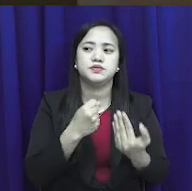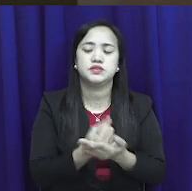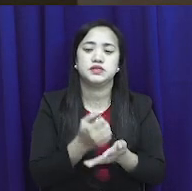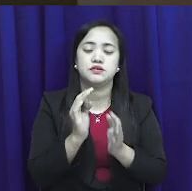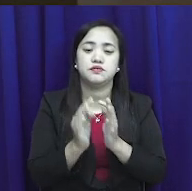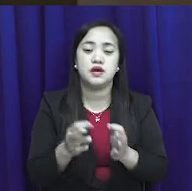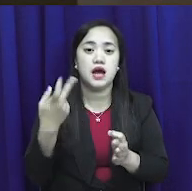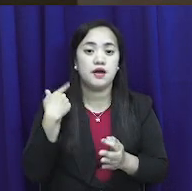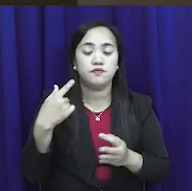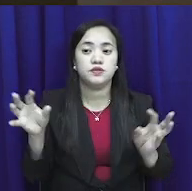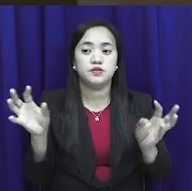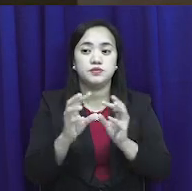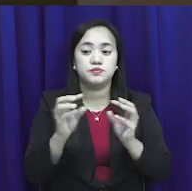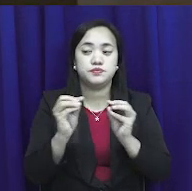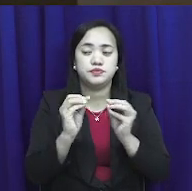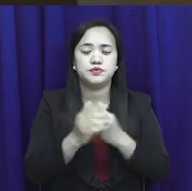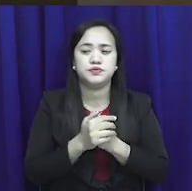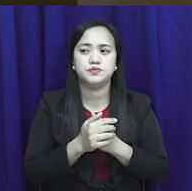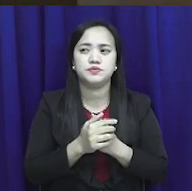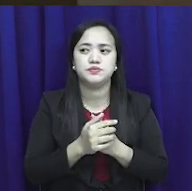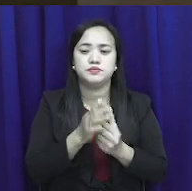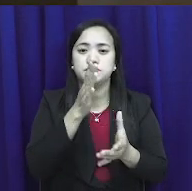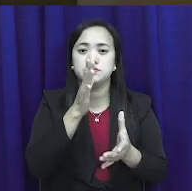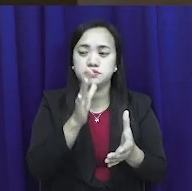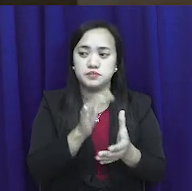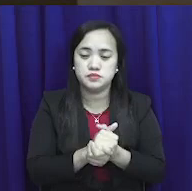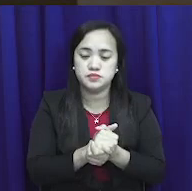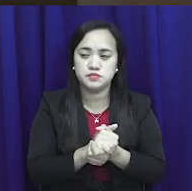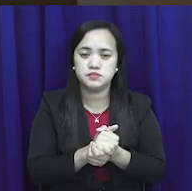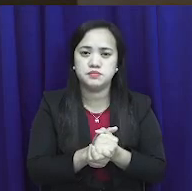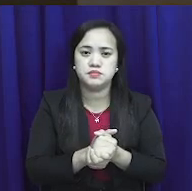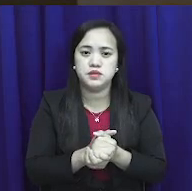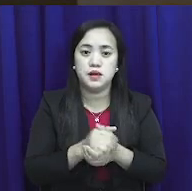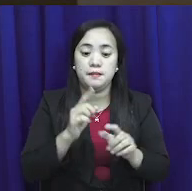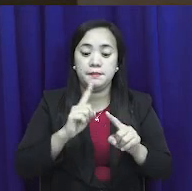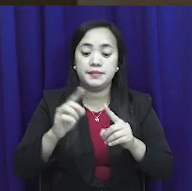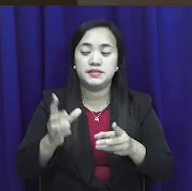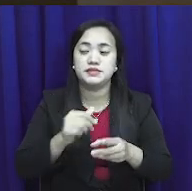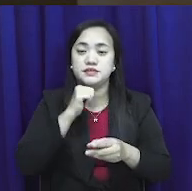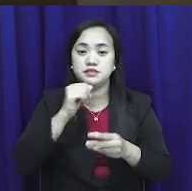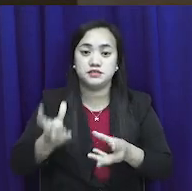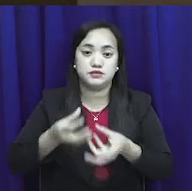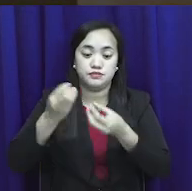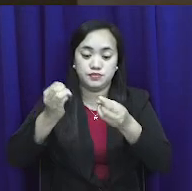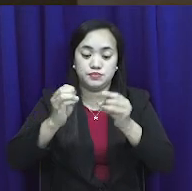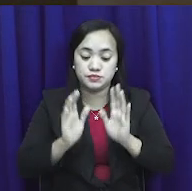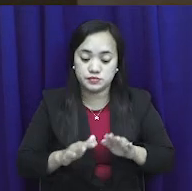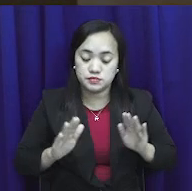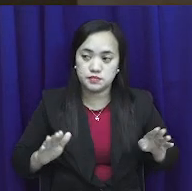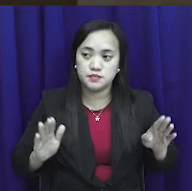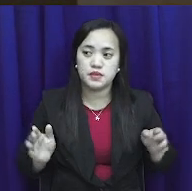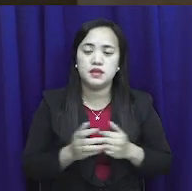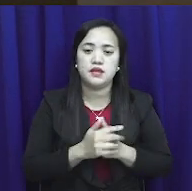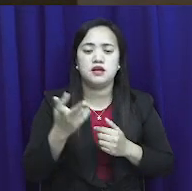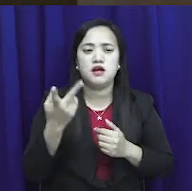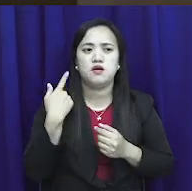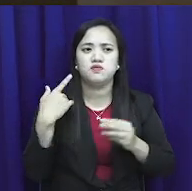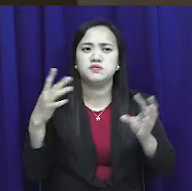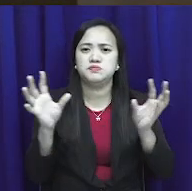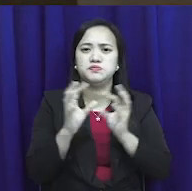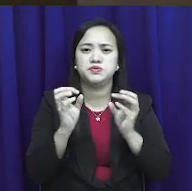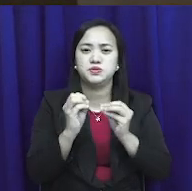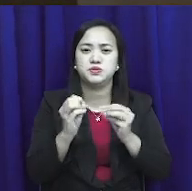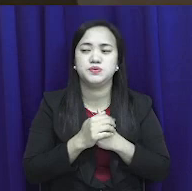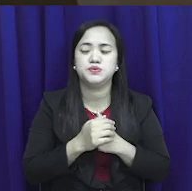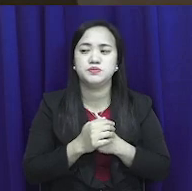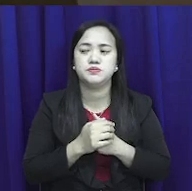magkaanak We will enjoy each other But dahil binayayaan kami ng anak Talagang nag-ano kami wala kaming alam eh so